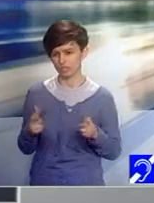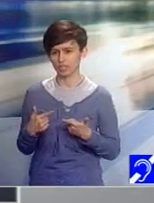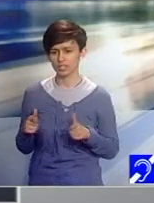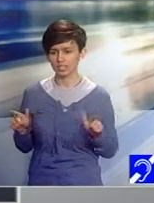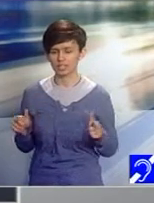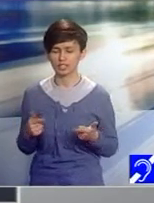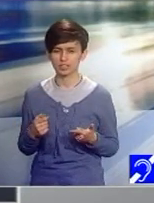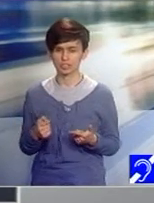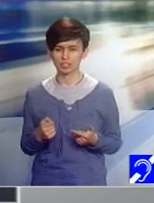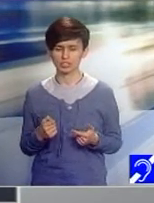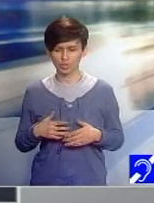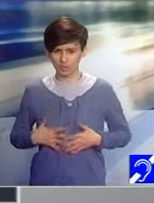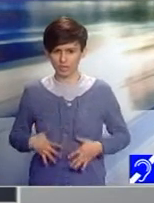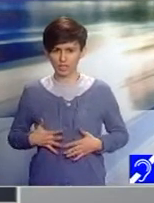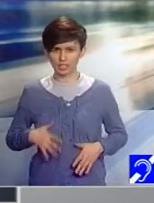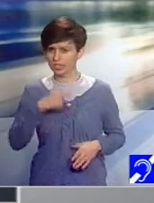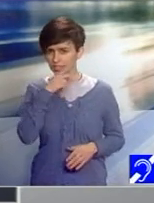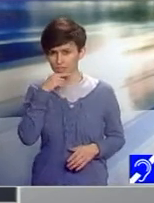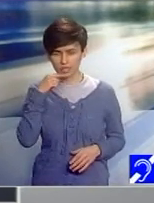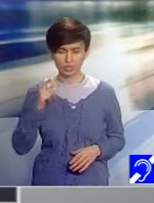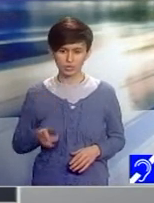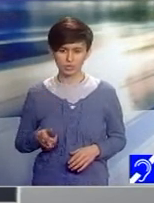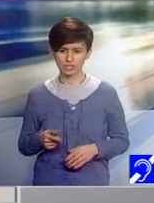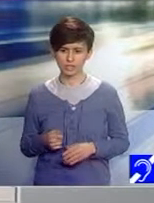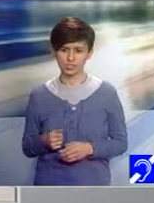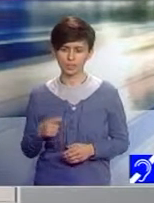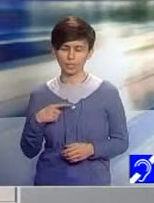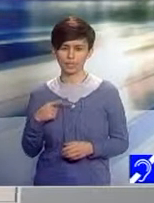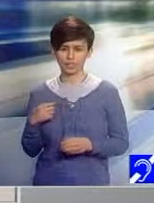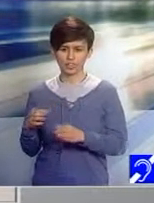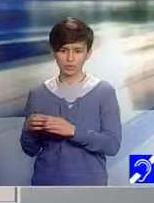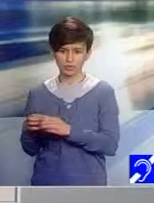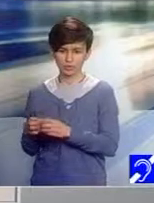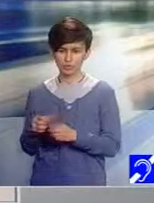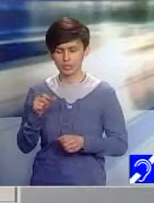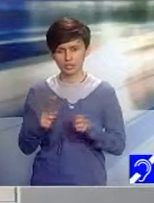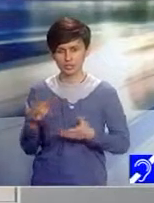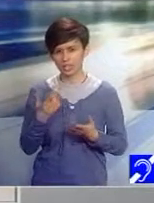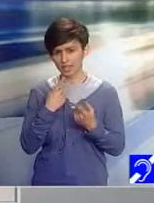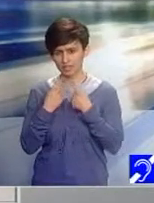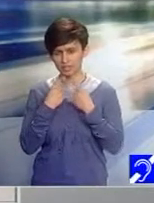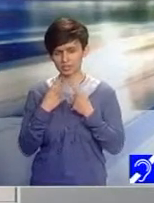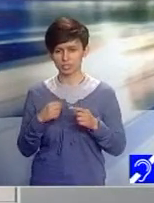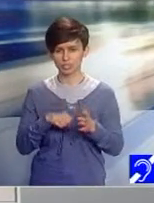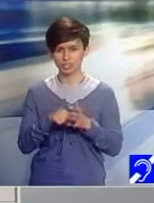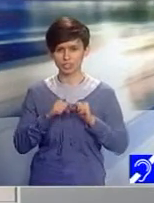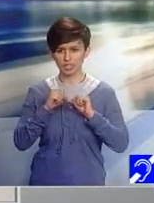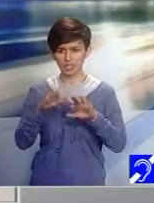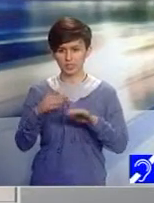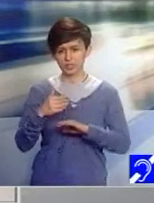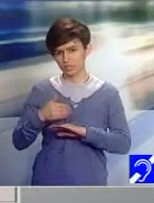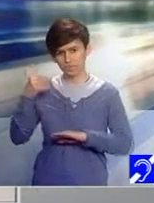georgiene, ucrainene, rusești, desigur. Da, un ansamblu despre care ne-am discutat și în cadrul emisiunilor